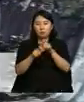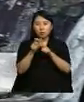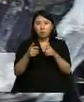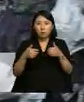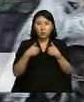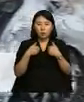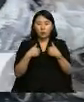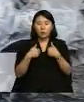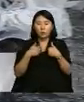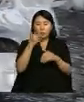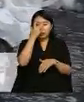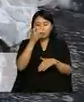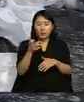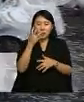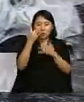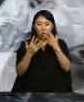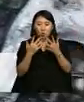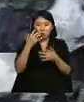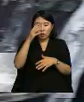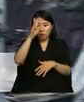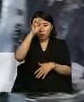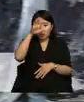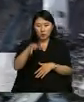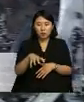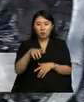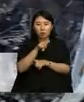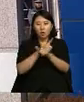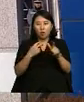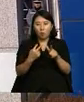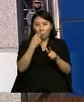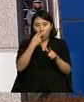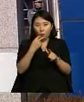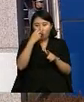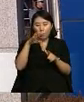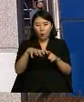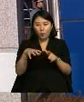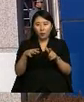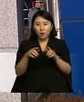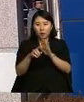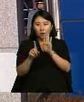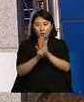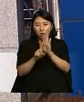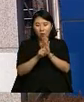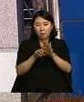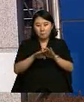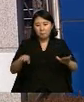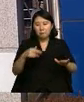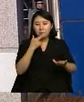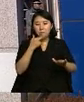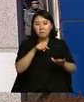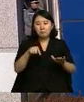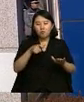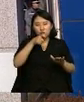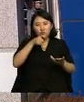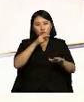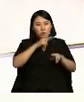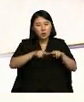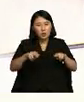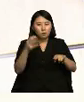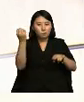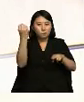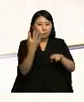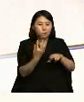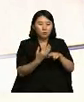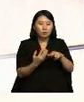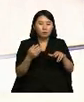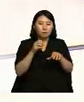걸렸습니다. 일산 서부경찰서는 차량 절단용 산소 용접시 방화포를 깔지 않아 바닥에 폐유해 불꽃이 옮겨